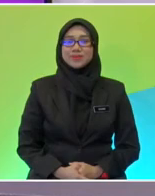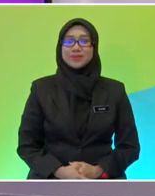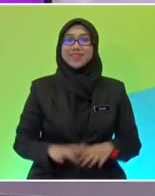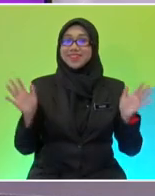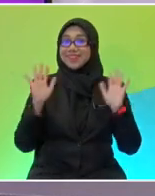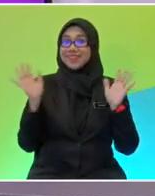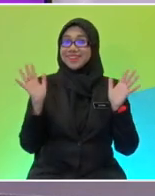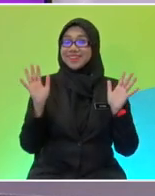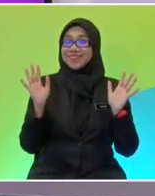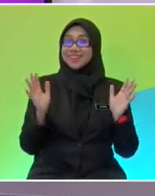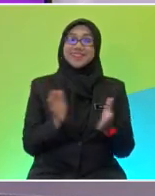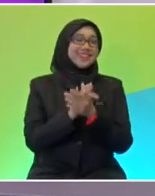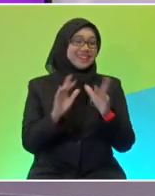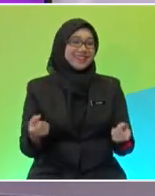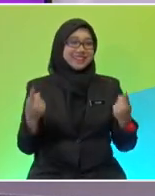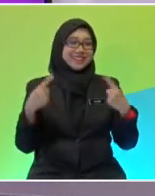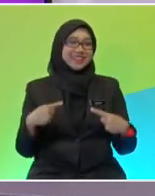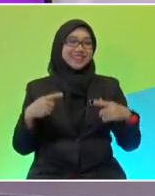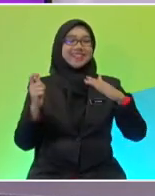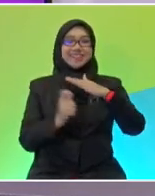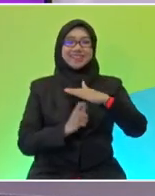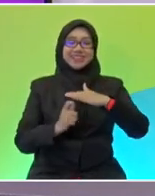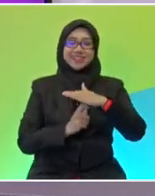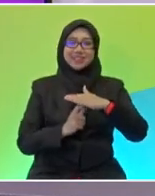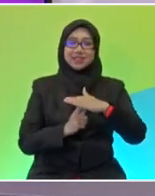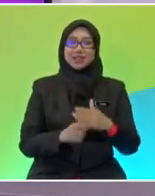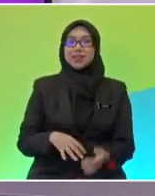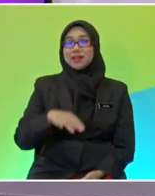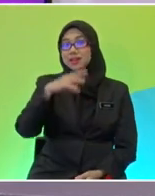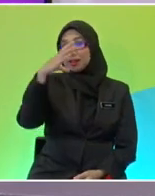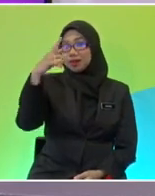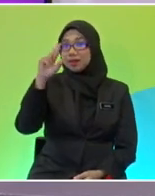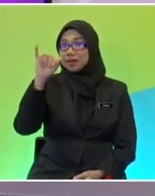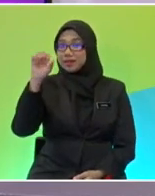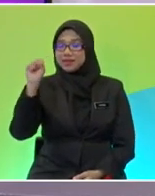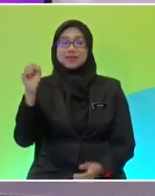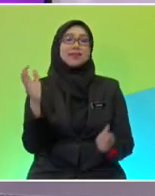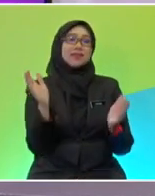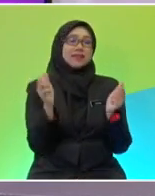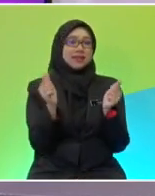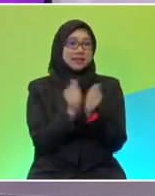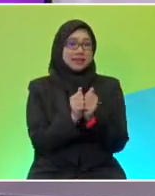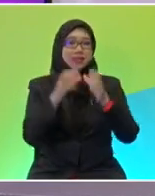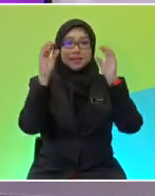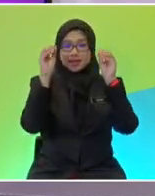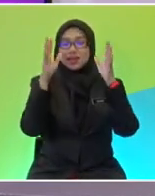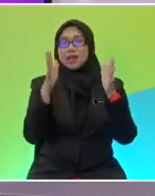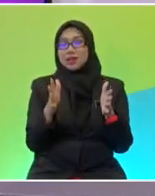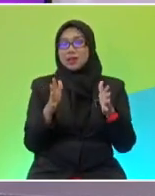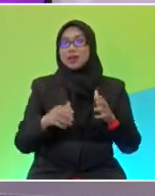Selamat datang ke slot pra sekolah bersama saya Chris MJ dan juga untuk mata pelajaran